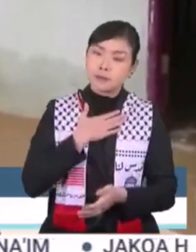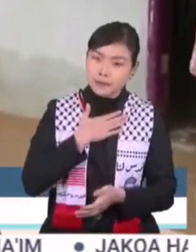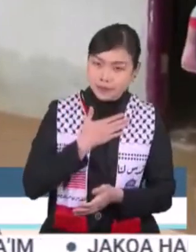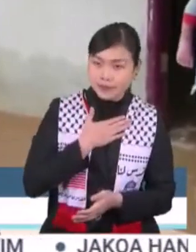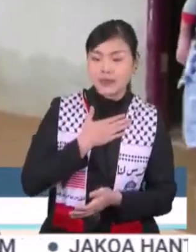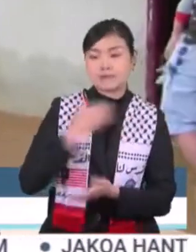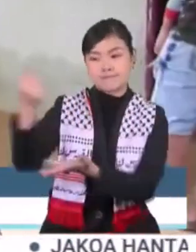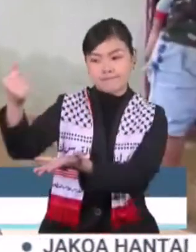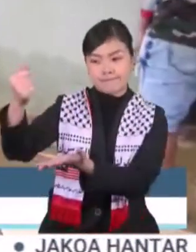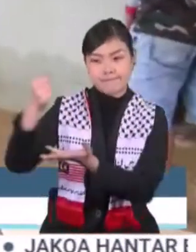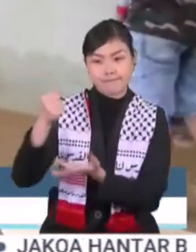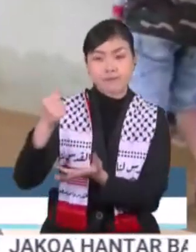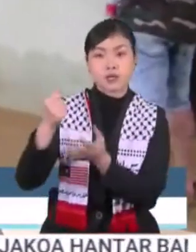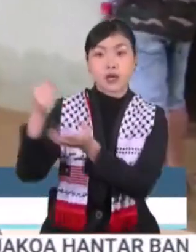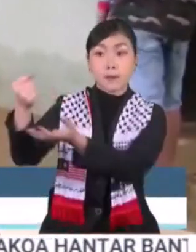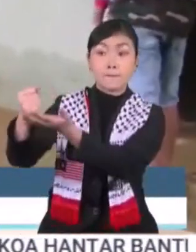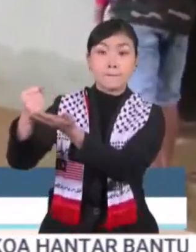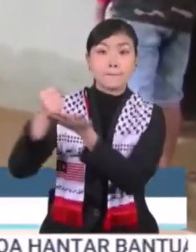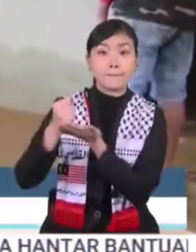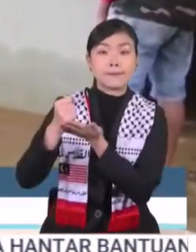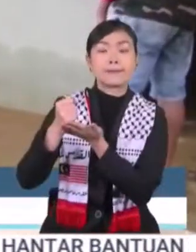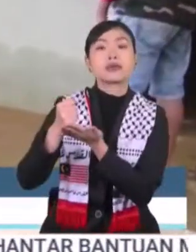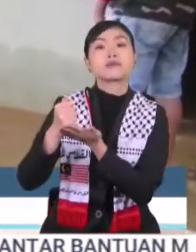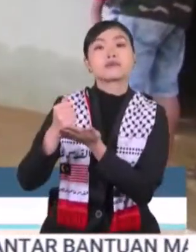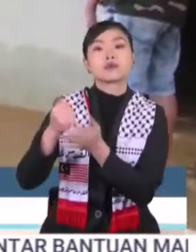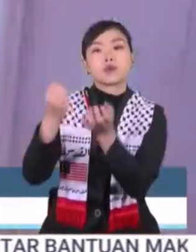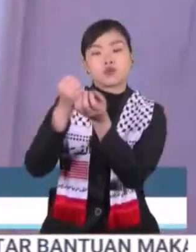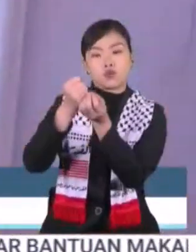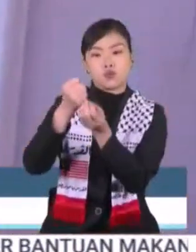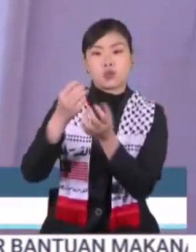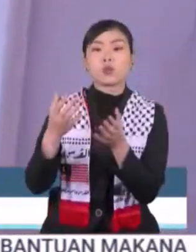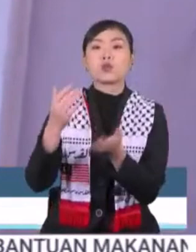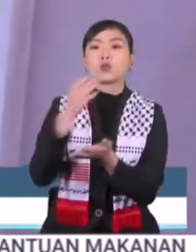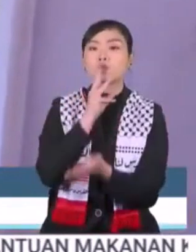mereka membersihkan rumah mereka. Mohon segera.